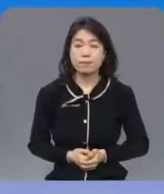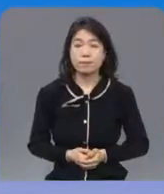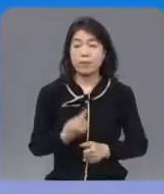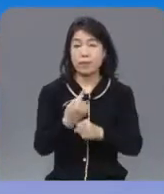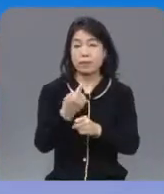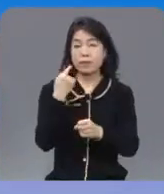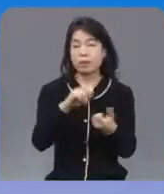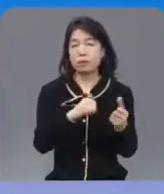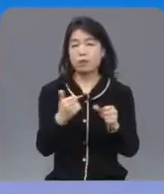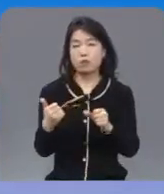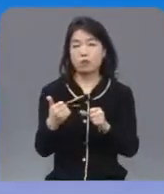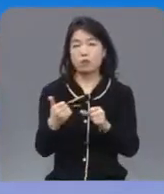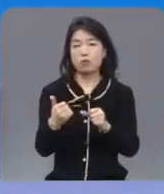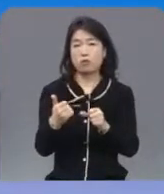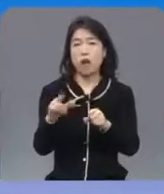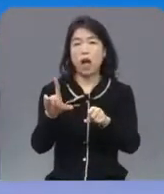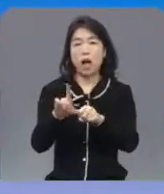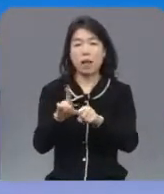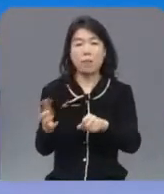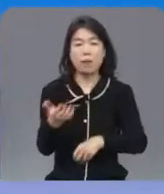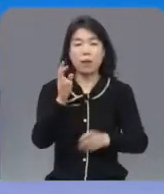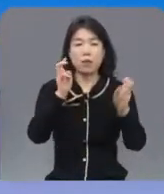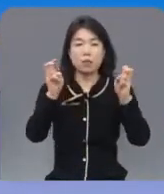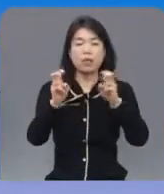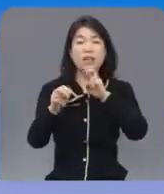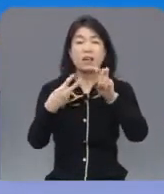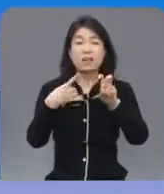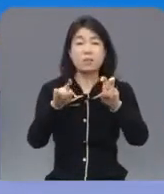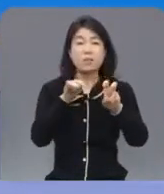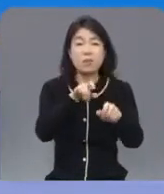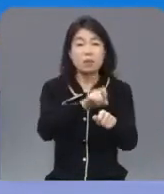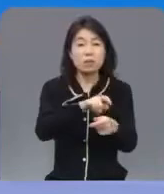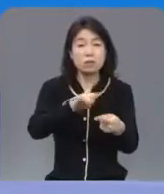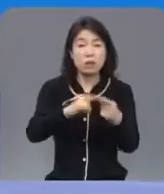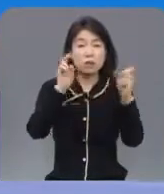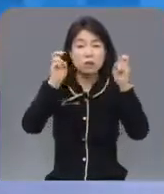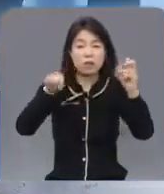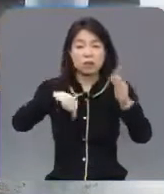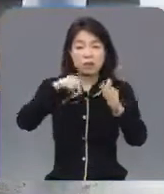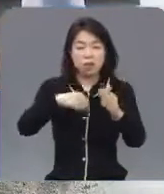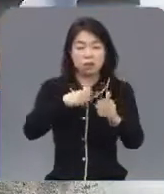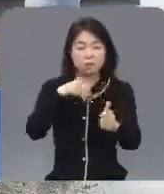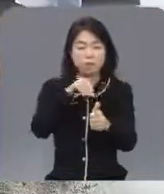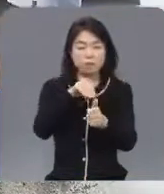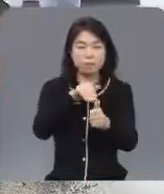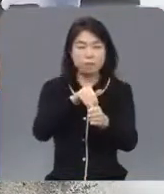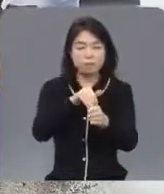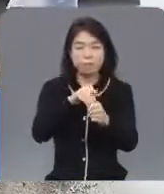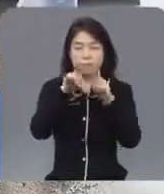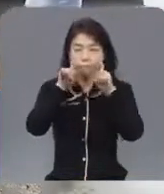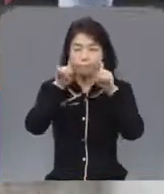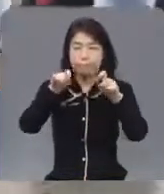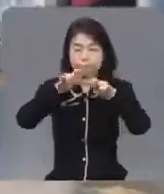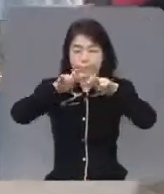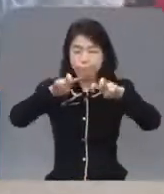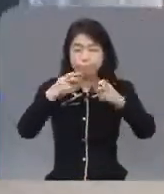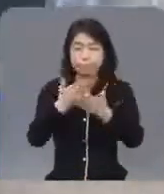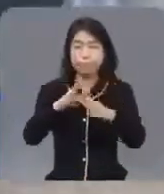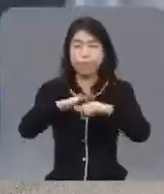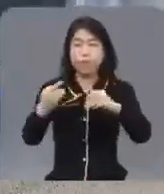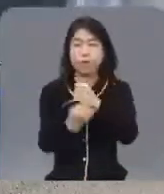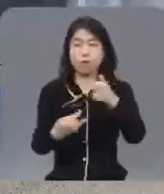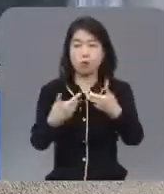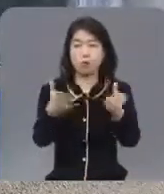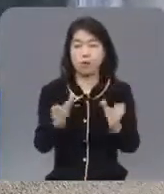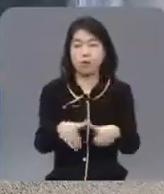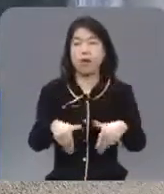지나는 숨진 해양에너지 20대 직원과 관련해서 직장 내 괴롭힘 의혹의 진상규명을 요구하는 대책 위원회 가